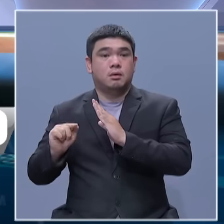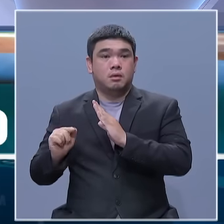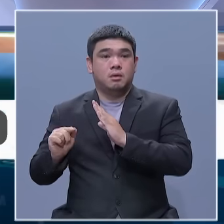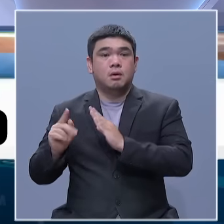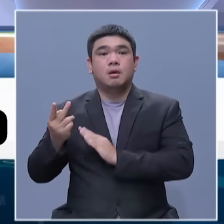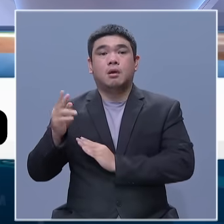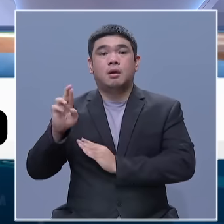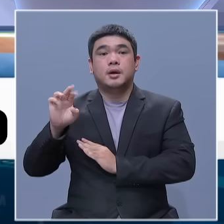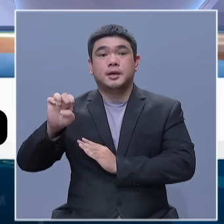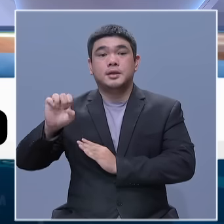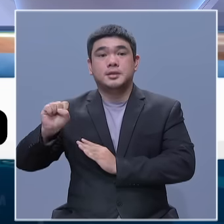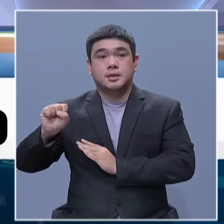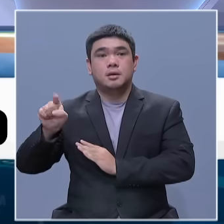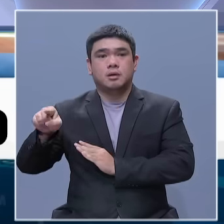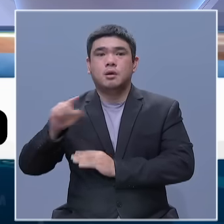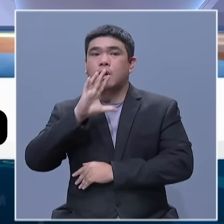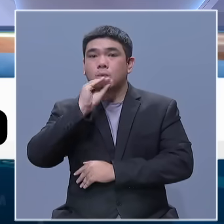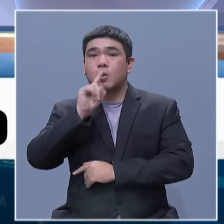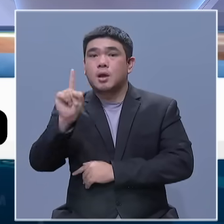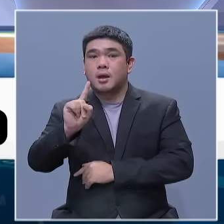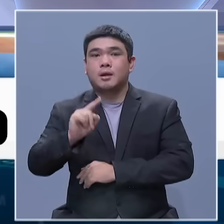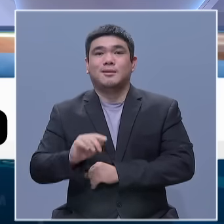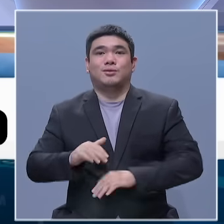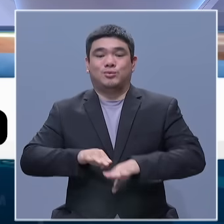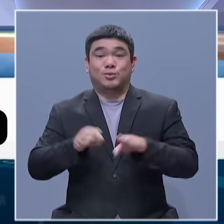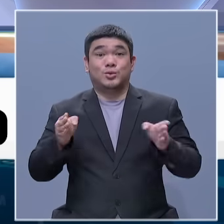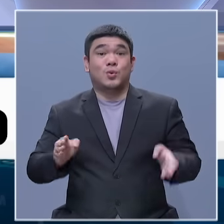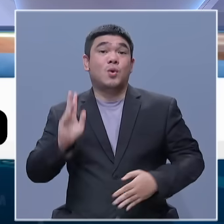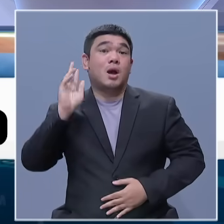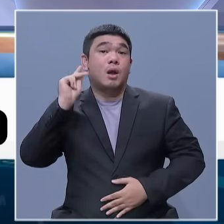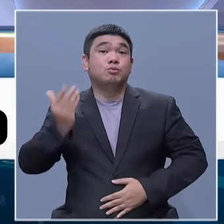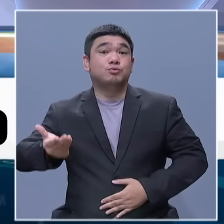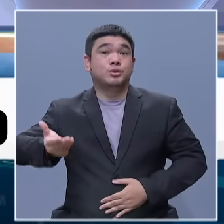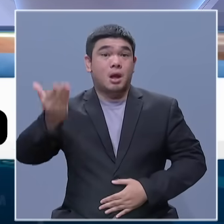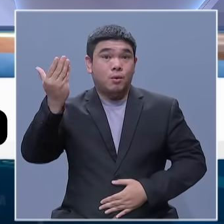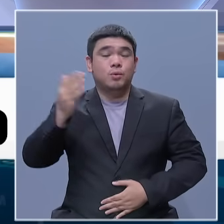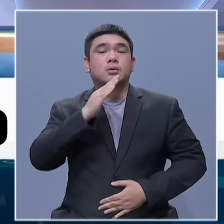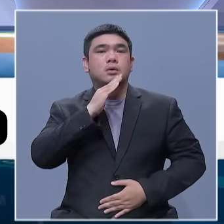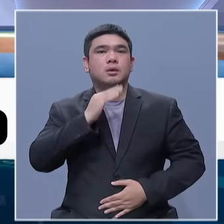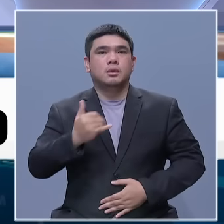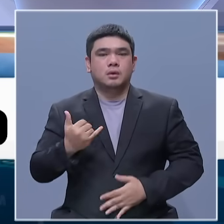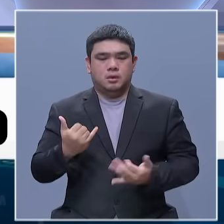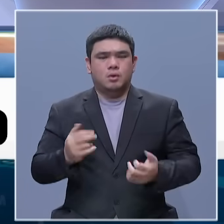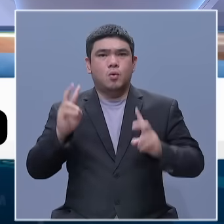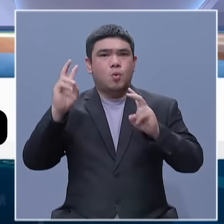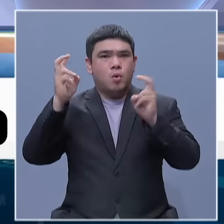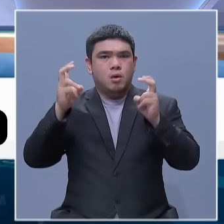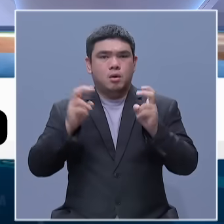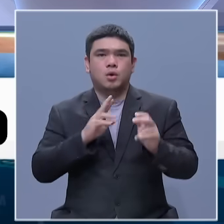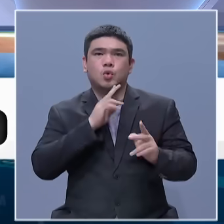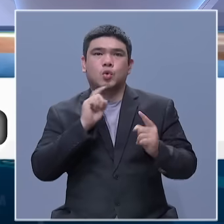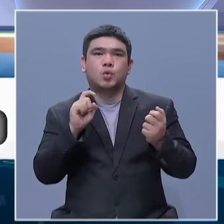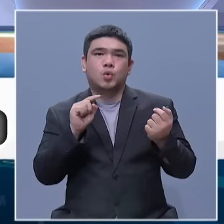ริส ต์เลยนะคะเมื่อช่วงเช้านี้ก็คุยกันในรายการเปิดโต๊ะข่าวบอกว่าความจริงแล้วเนี่ยเรื่องคดีทางเพศทั้งหล